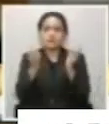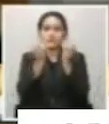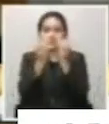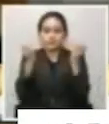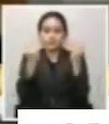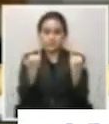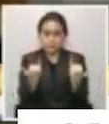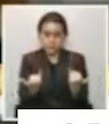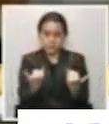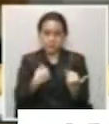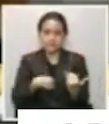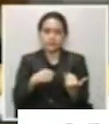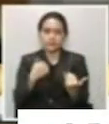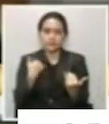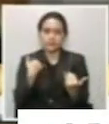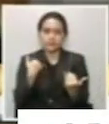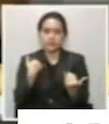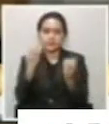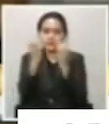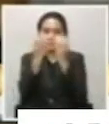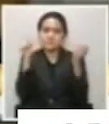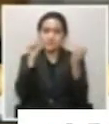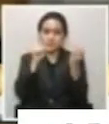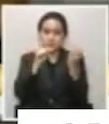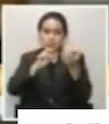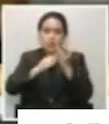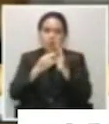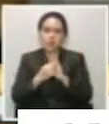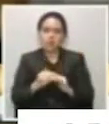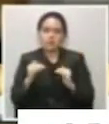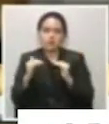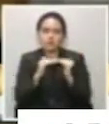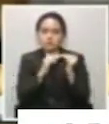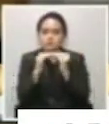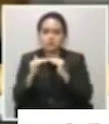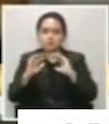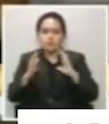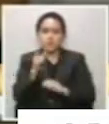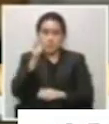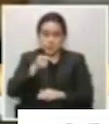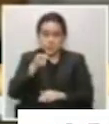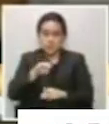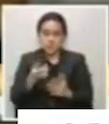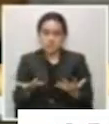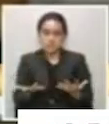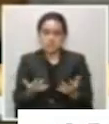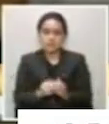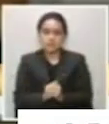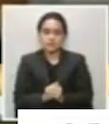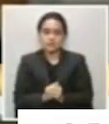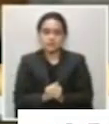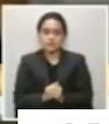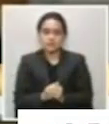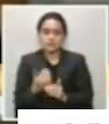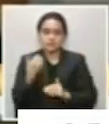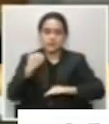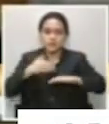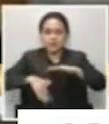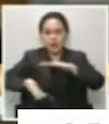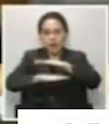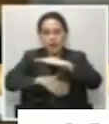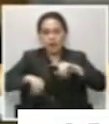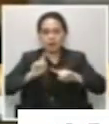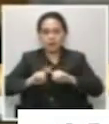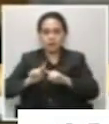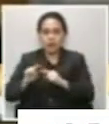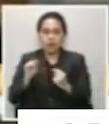บับนี้เป็นบ่อเกิดของความไม่ยุติธรรมจริงหรือความจริงมีหลักฐานข้อมูลมากมายจ